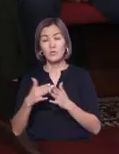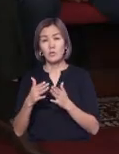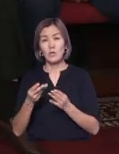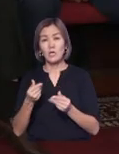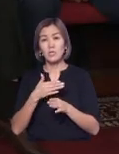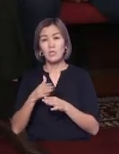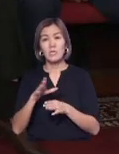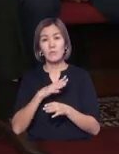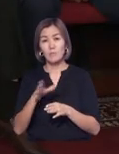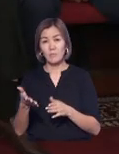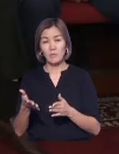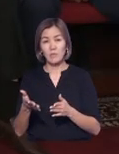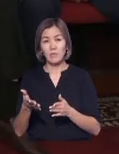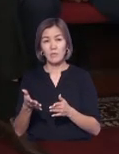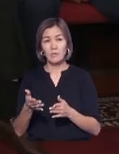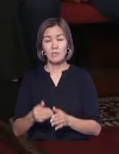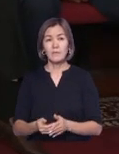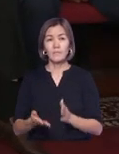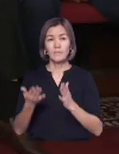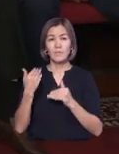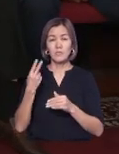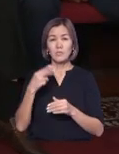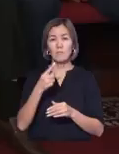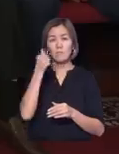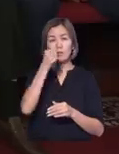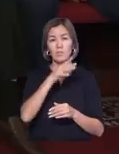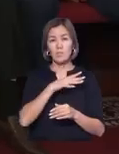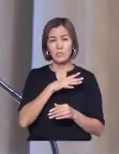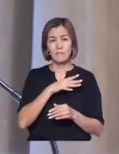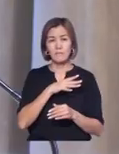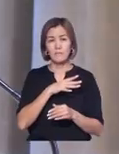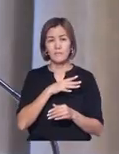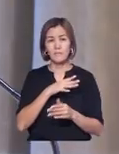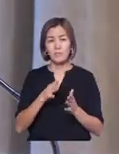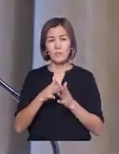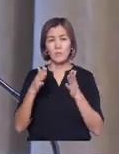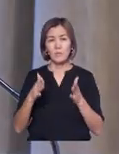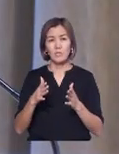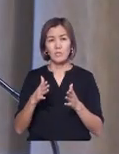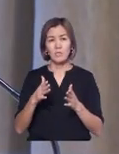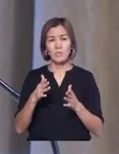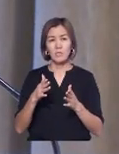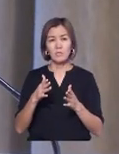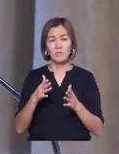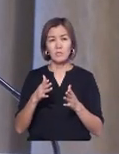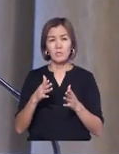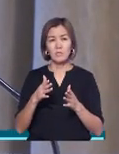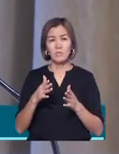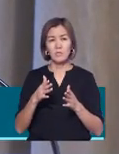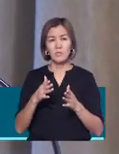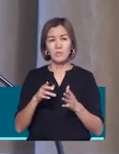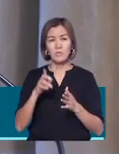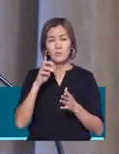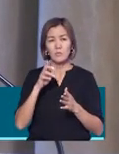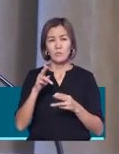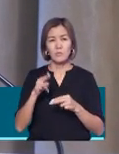Оған кезінде 21 жылы толық ПСД жасалған. 21-не